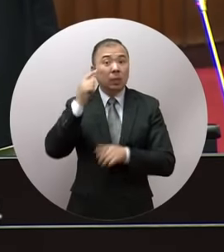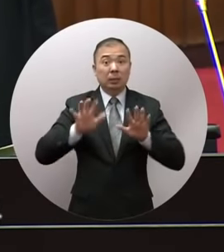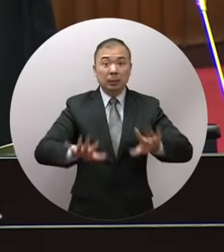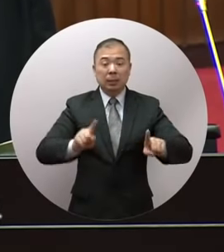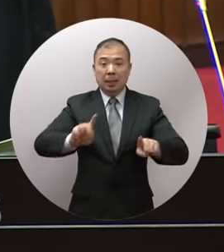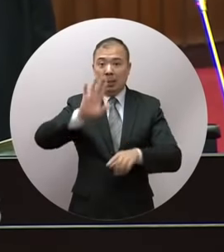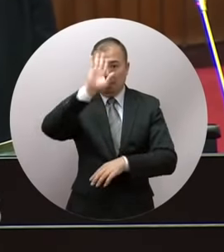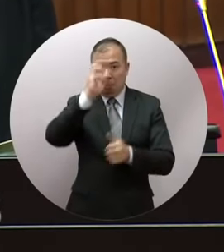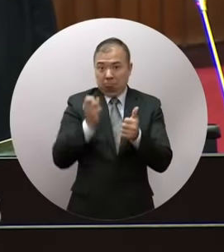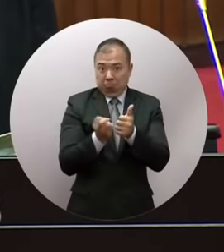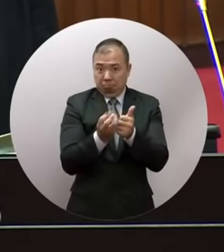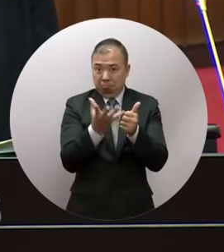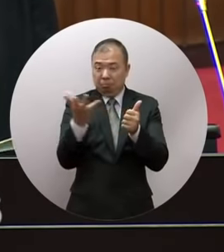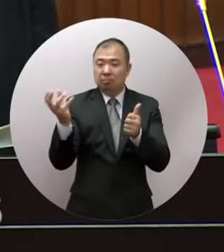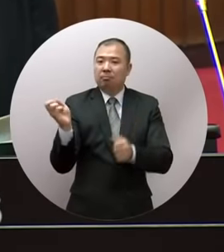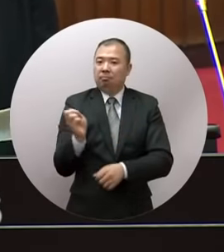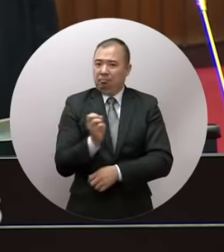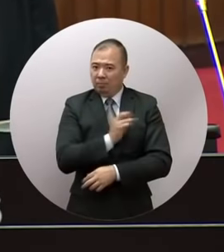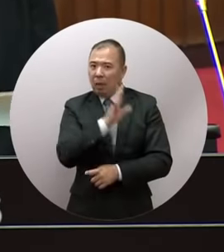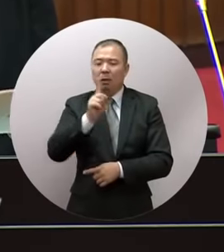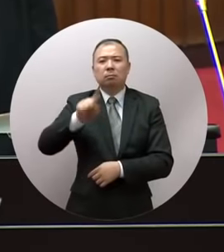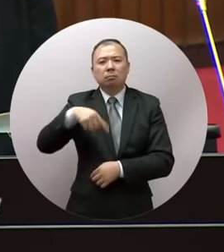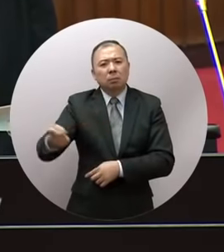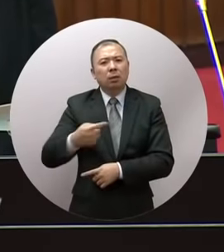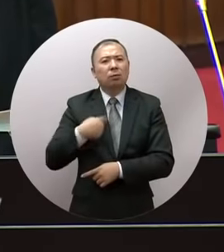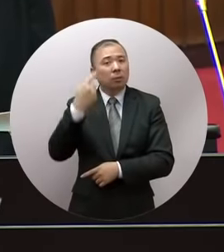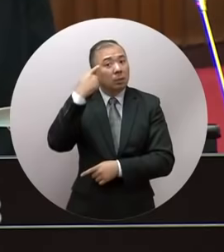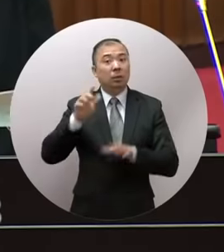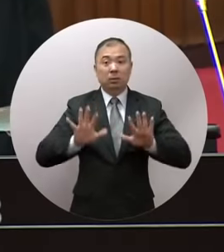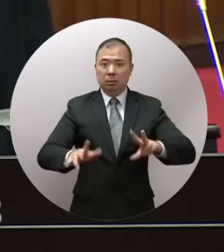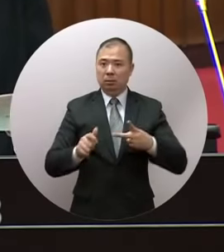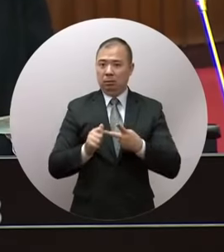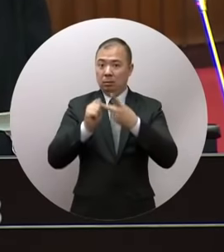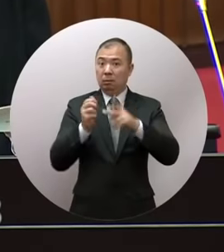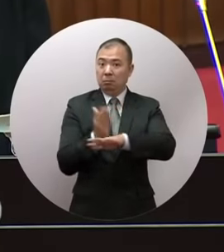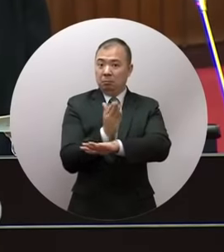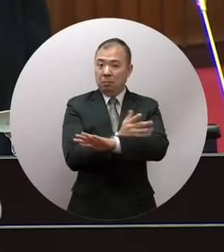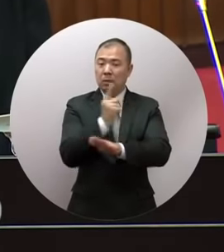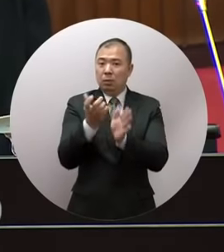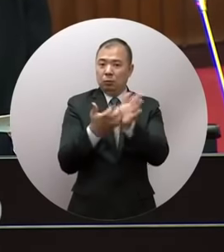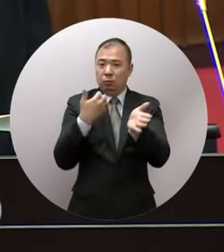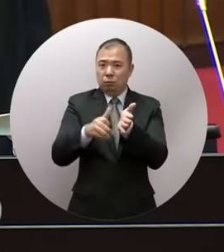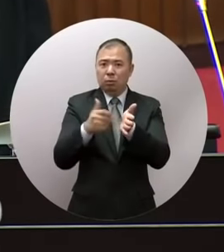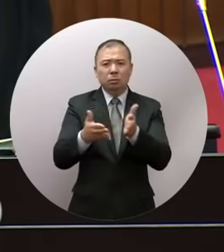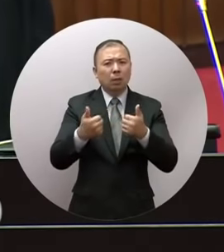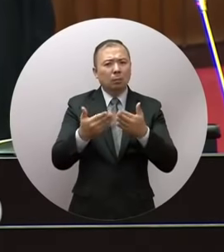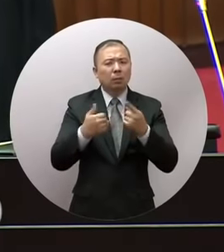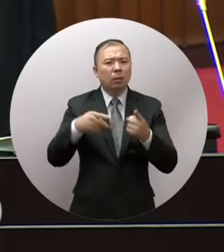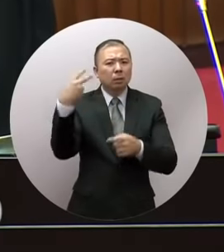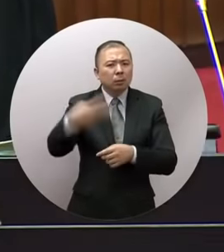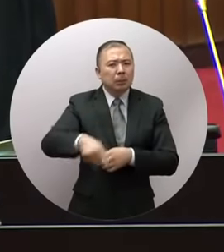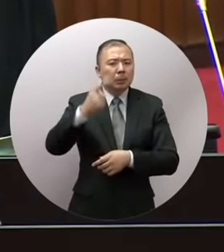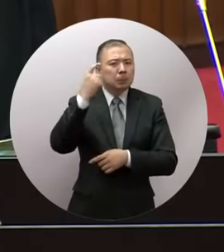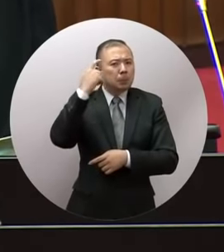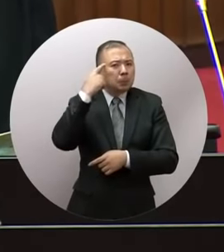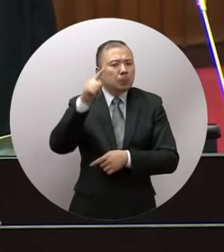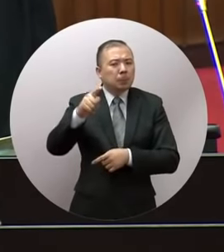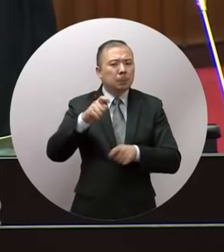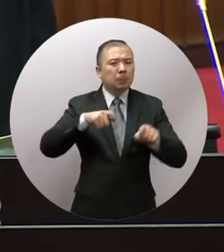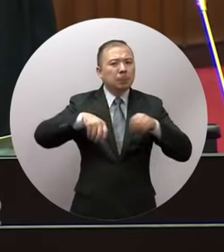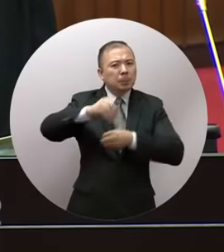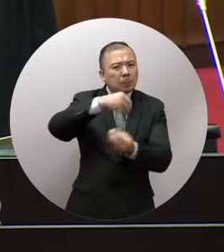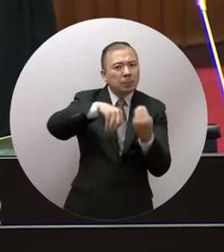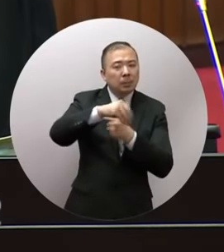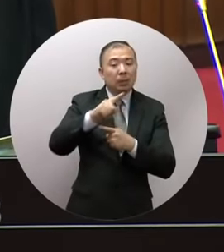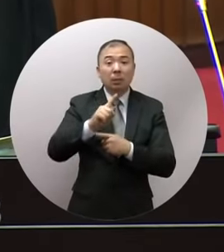下，就是说是不是这个第二期的预算是要重新思考一下。我没有说不编，但是呢，那个什么